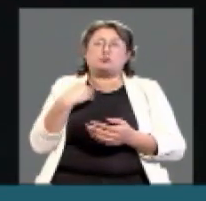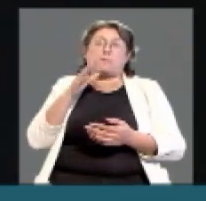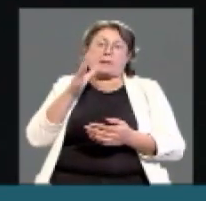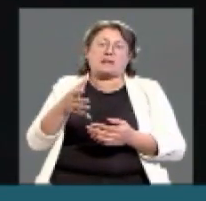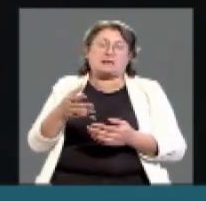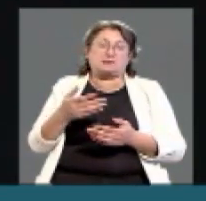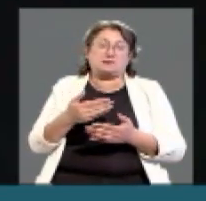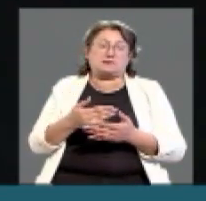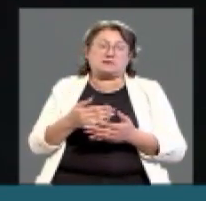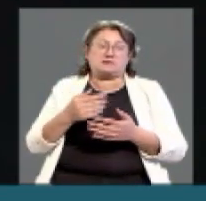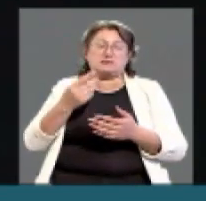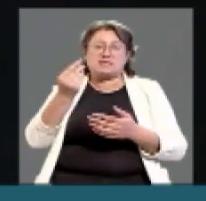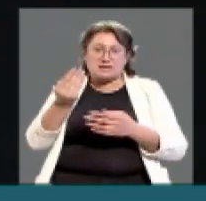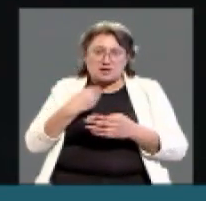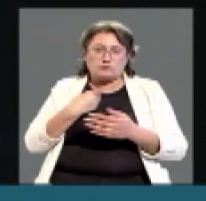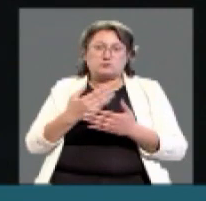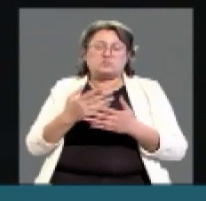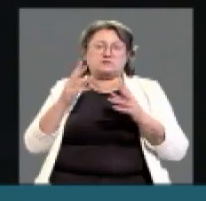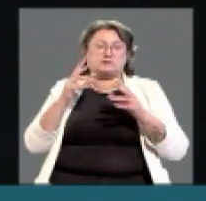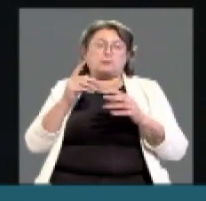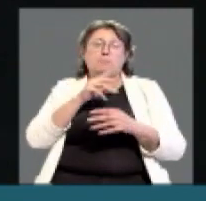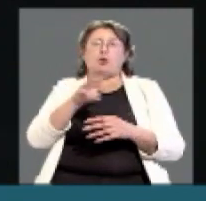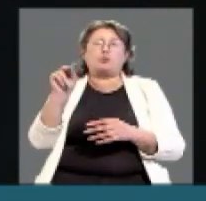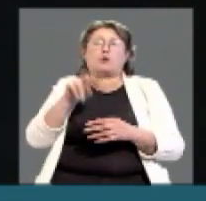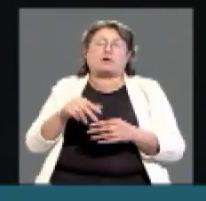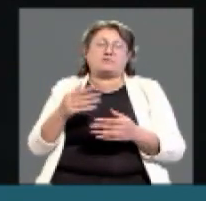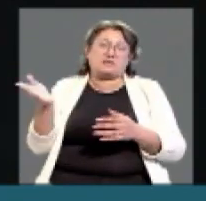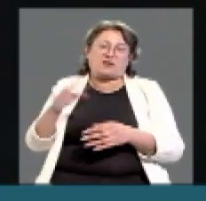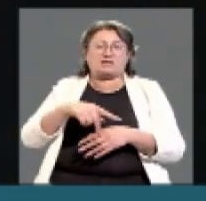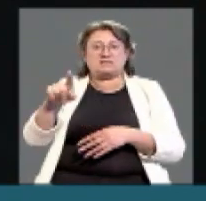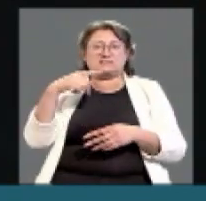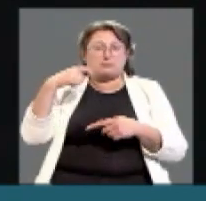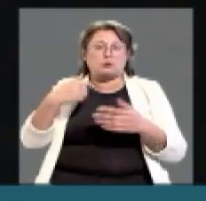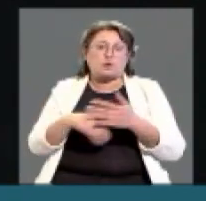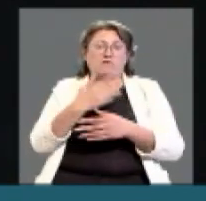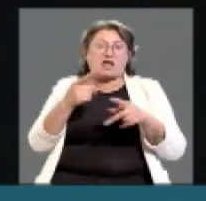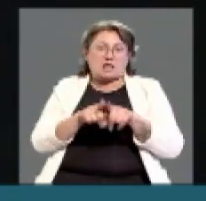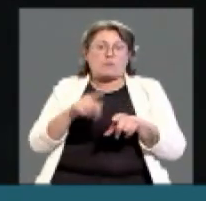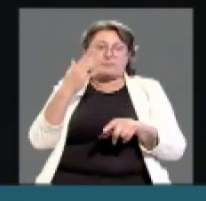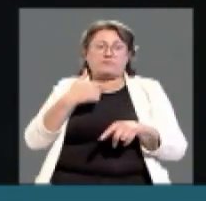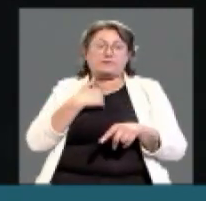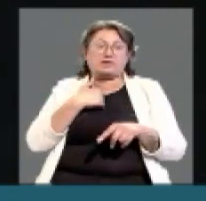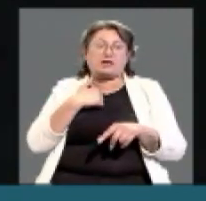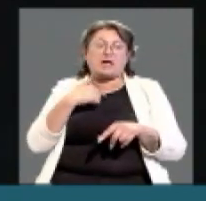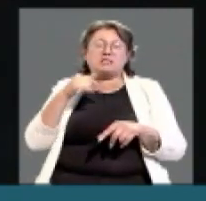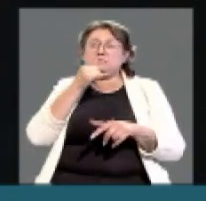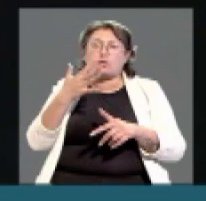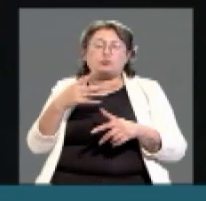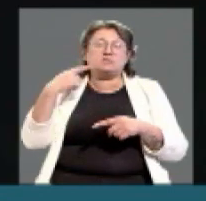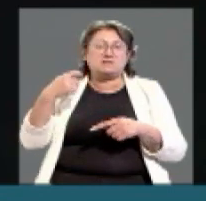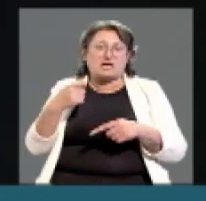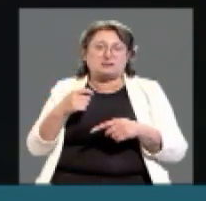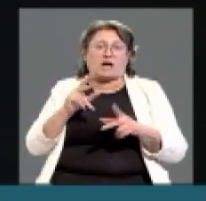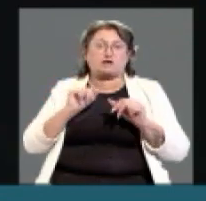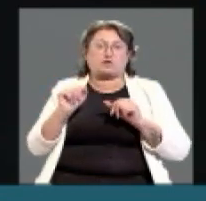и деньги дадут, не знаю, там, $1 000 000, давай снимай снова этот фильм. Я его не смогу снять